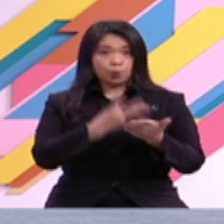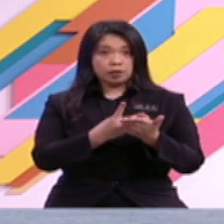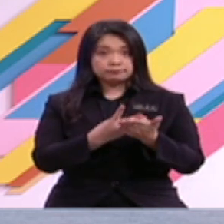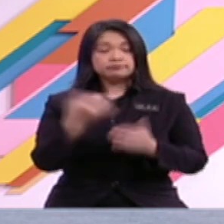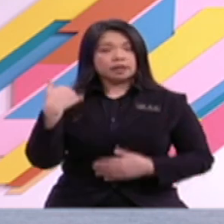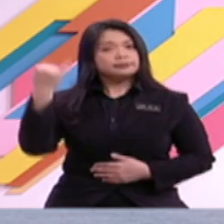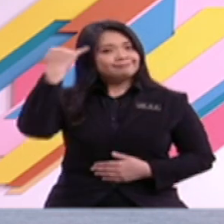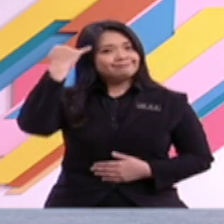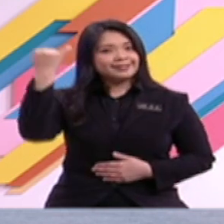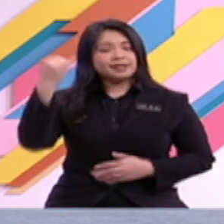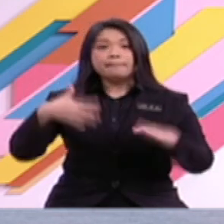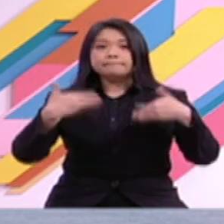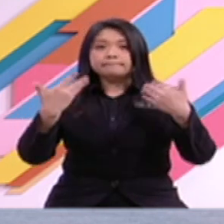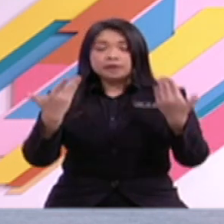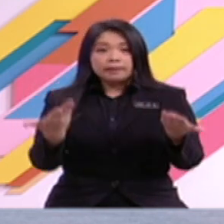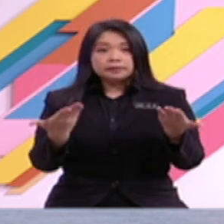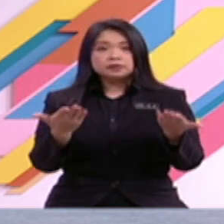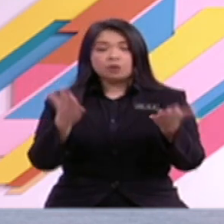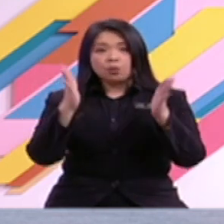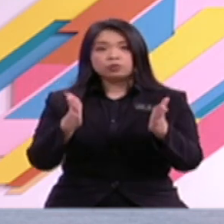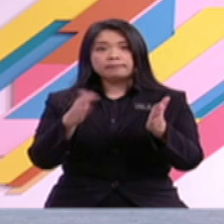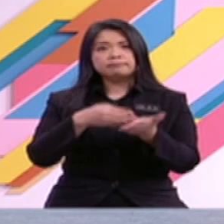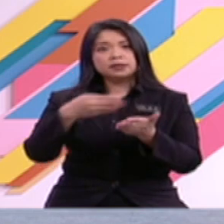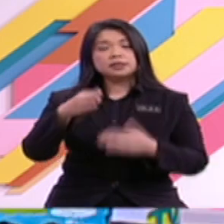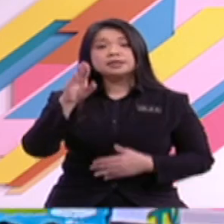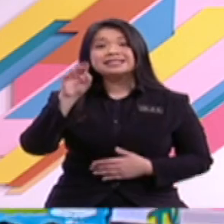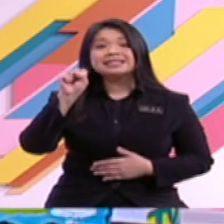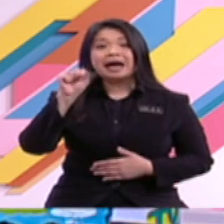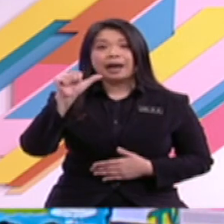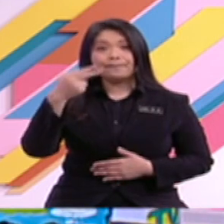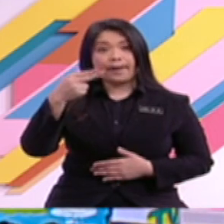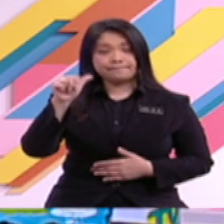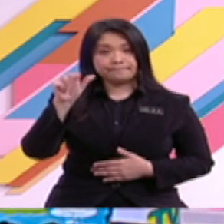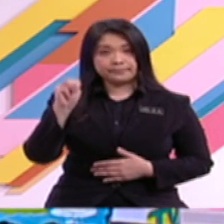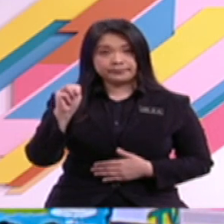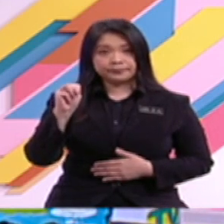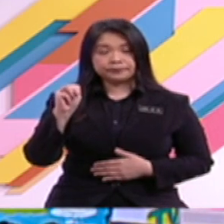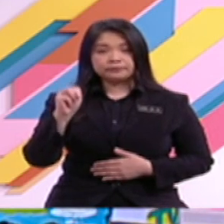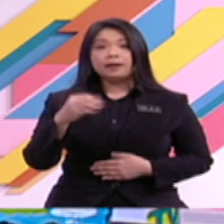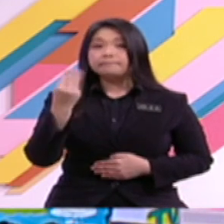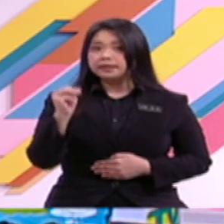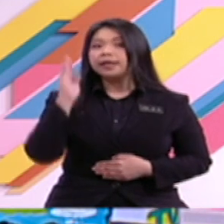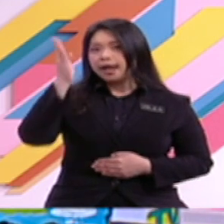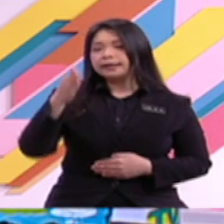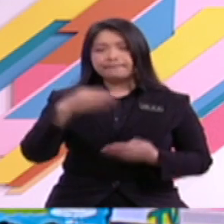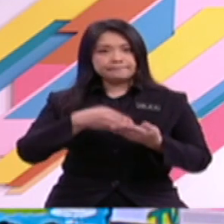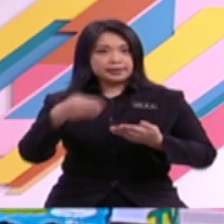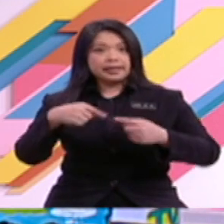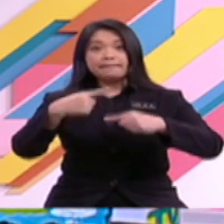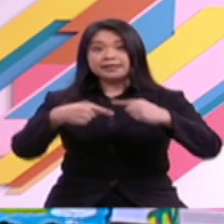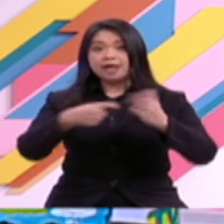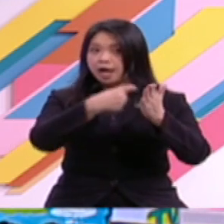murid-murid macam mana oramahi saham.ok orang main saham dia akan beli saham beli saham naik harga